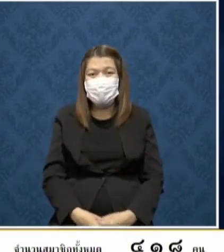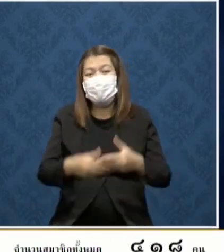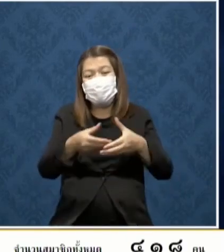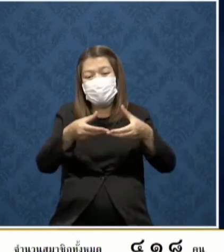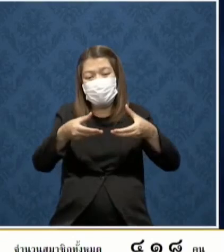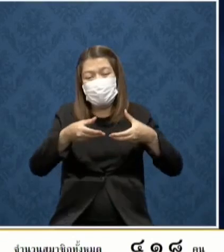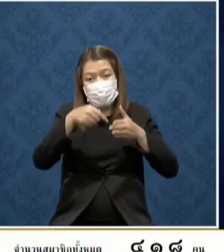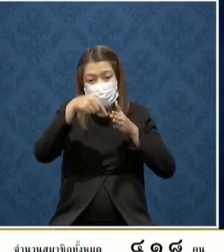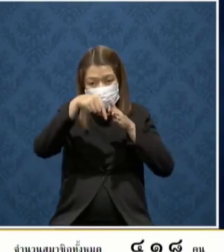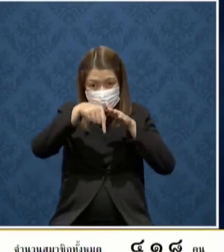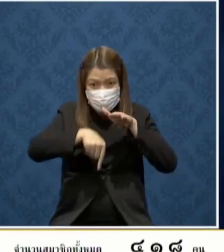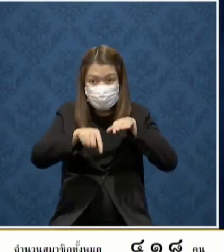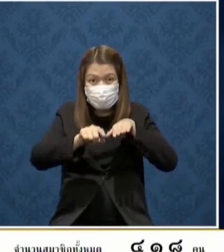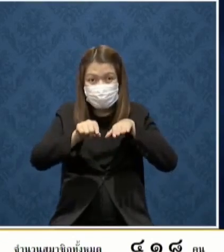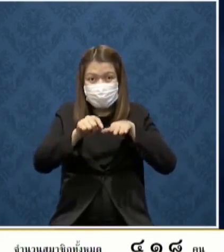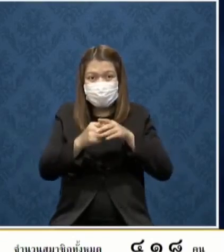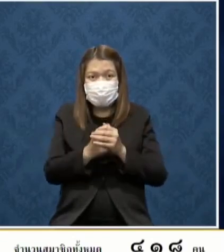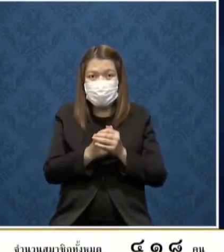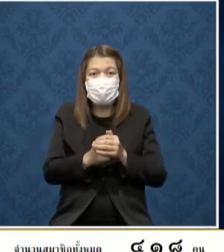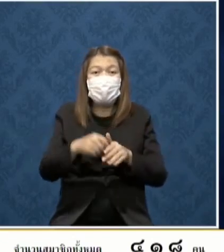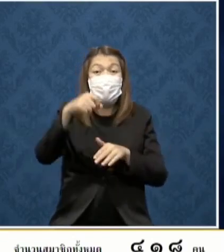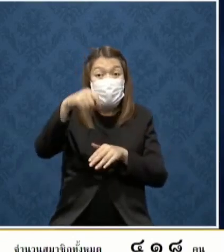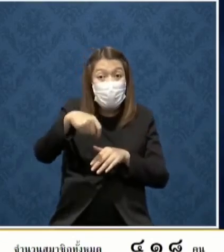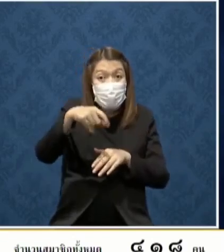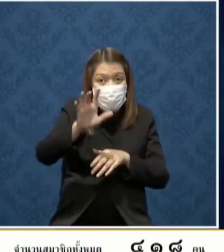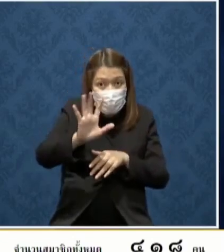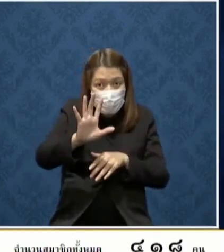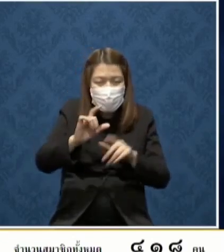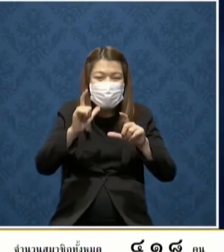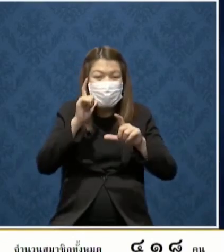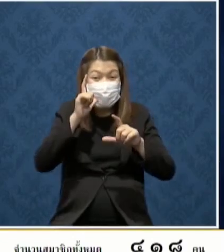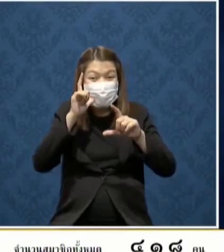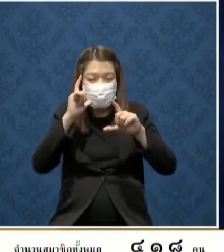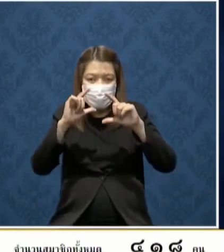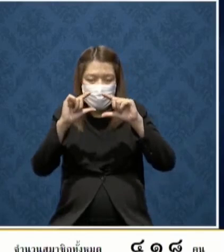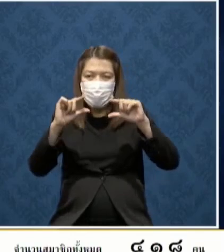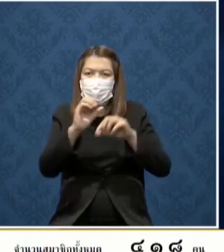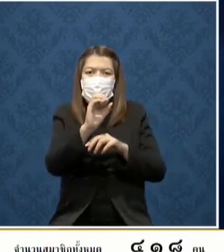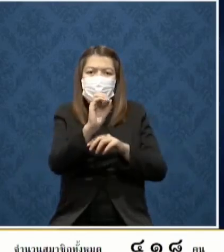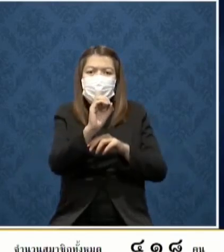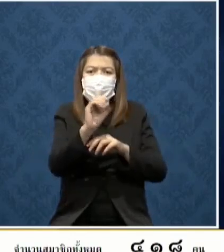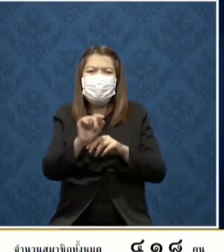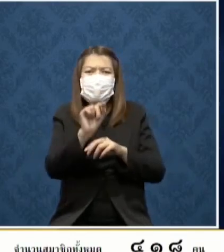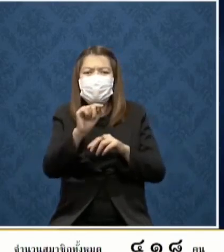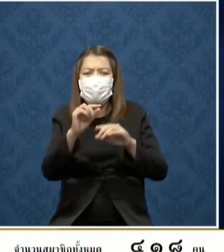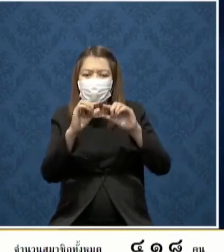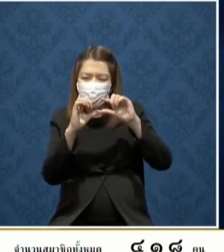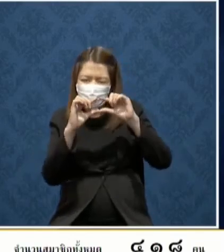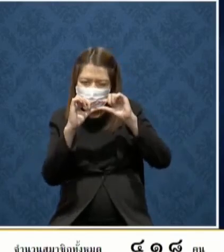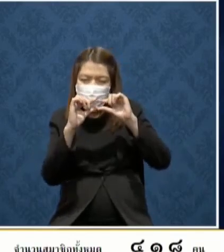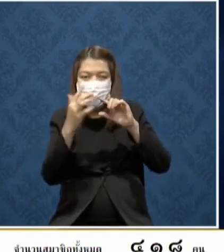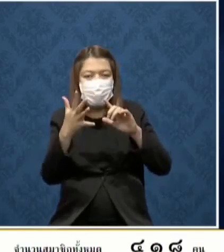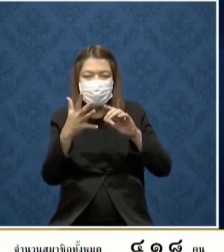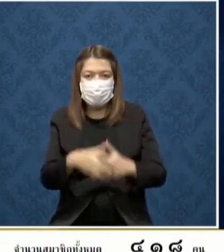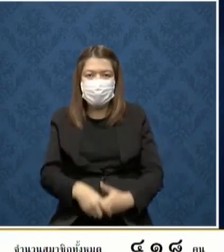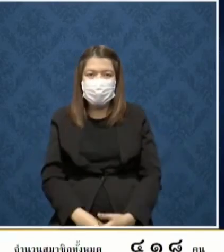นี้ ลงรายลเอียดวอย่นี้จุดที่ไม่ต้องซ่มมีความหนาเฉลย ลดลงคือ 0% คืไมได้บางลงเลยก